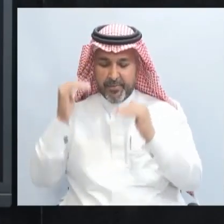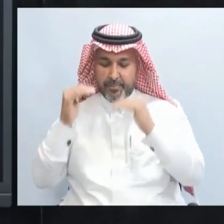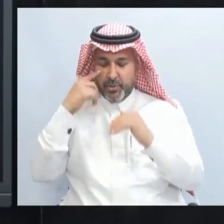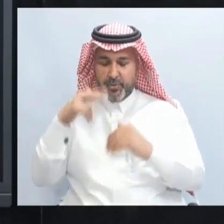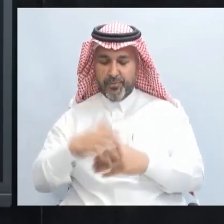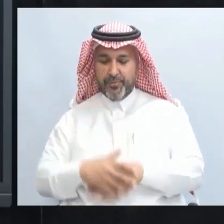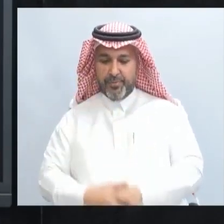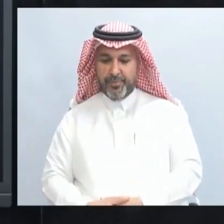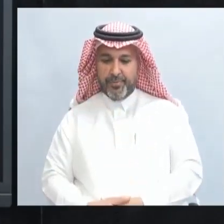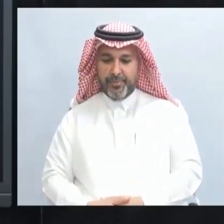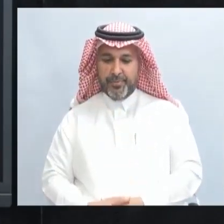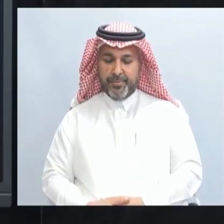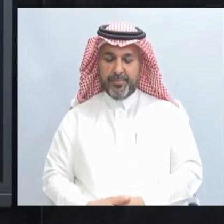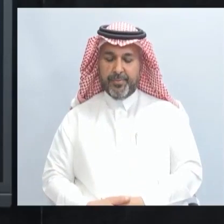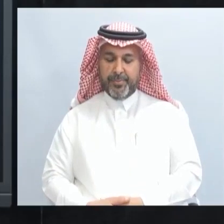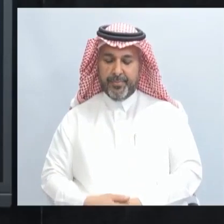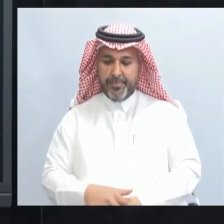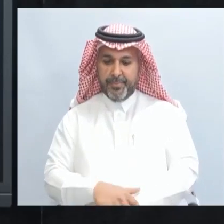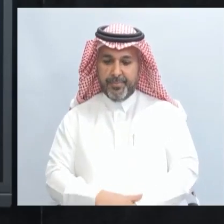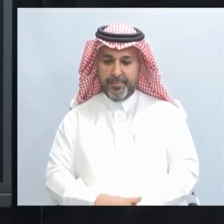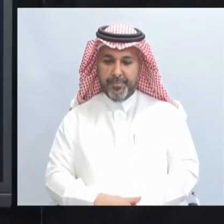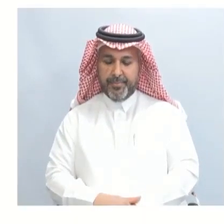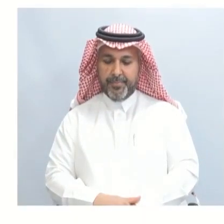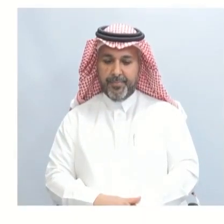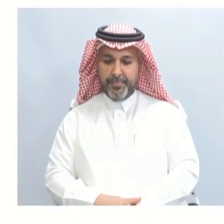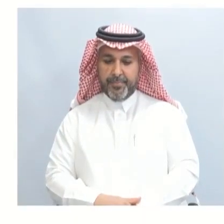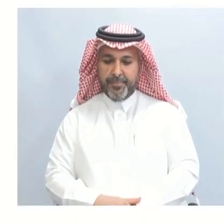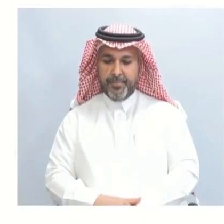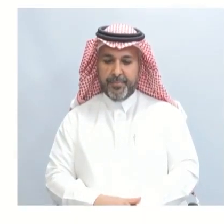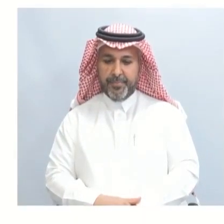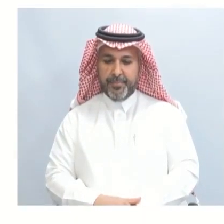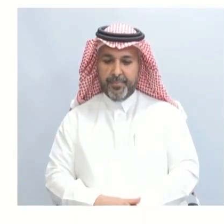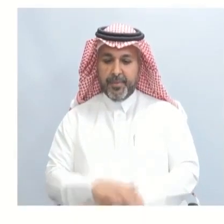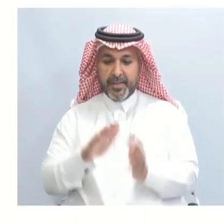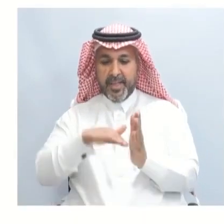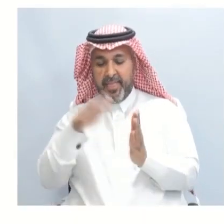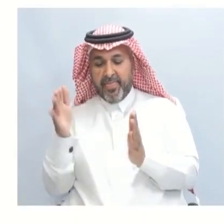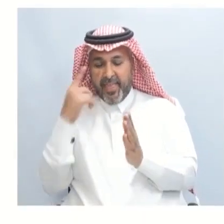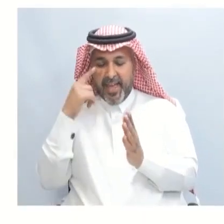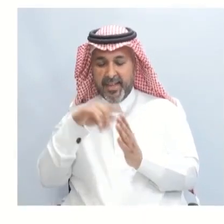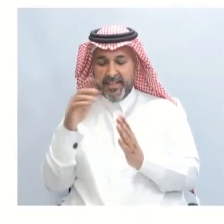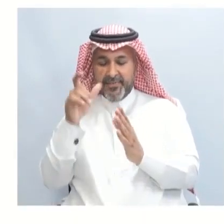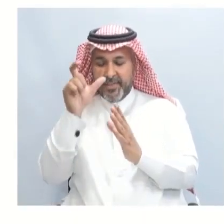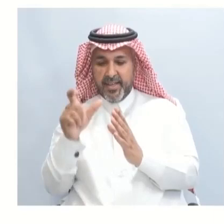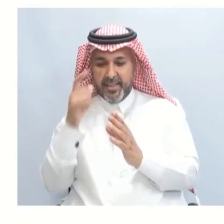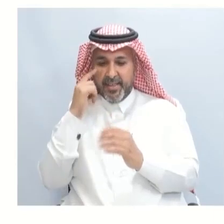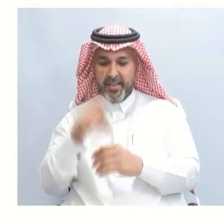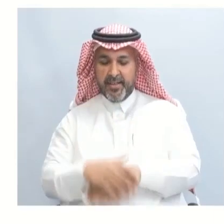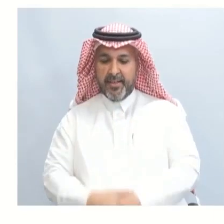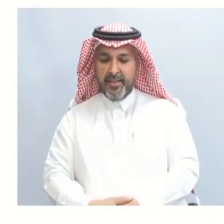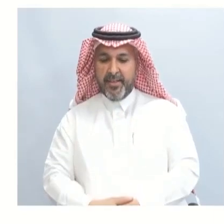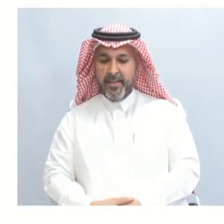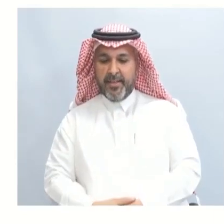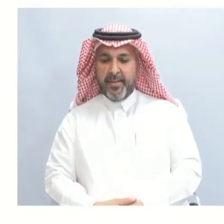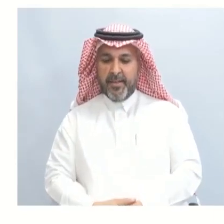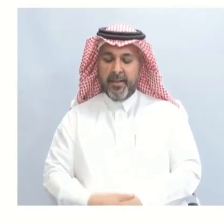اذا سنعك مع ماذا التربيع ترقب معي العمودين الثالث والرابع